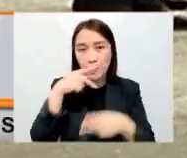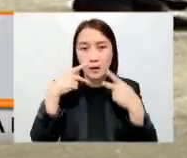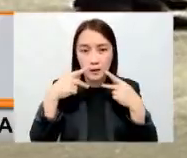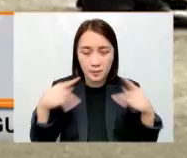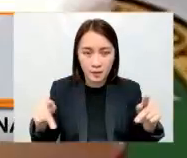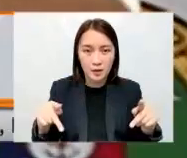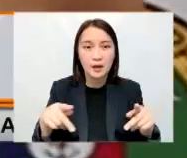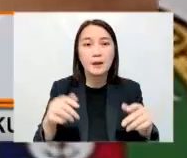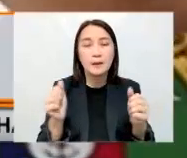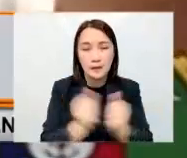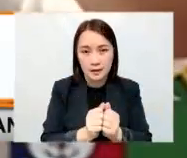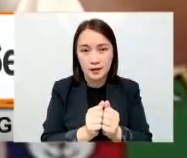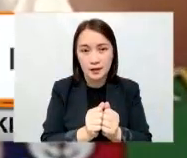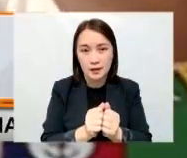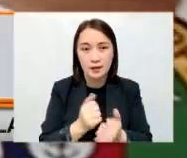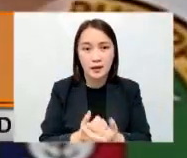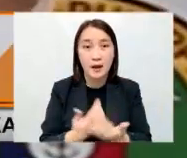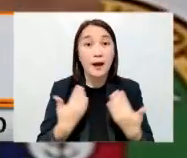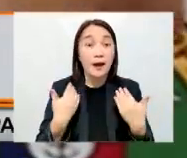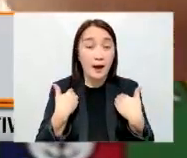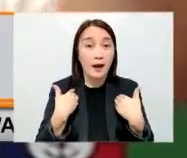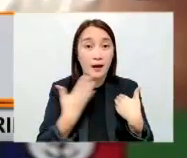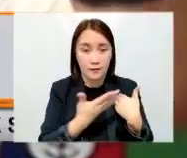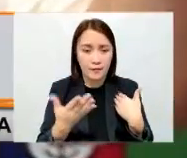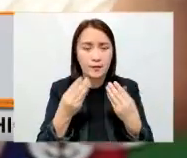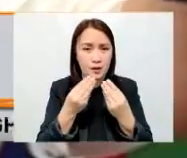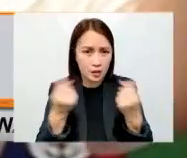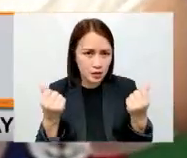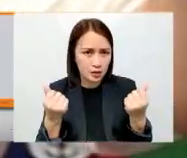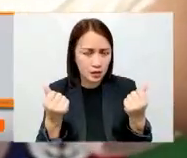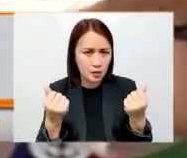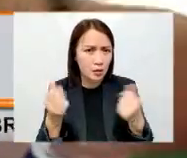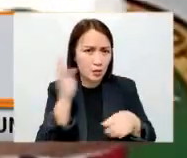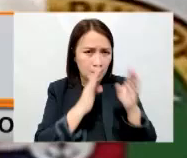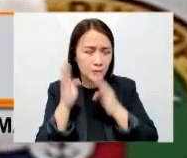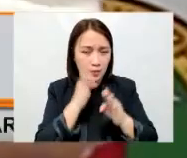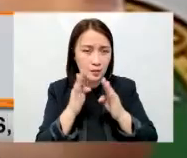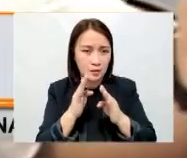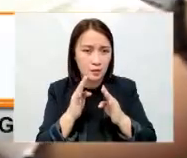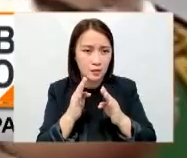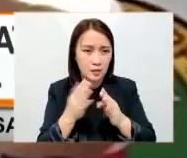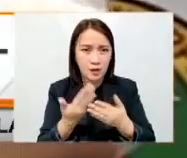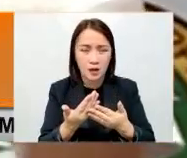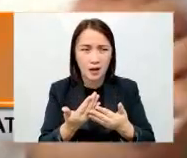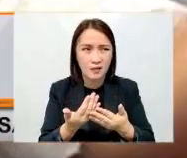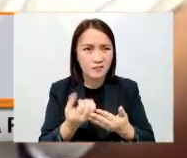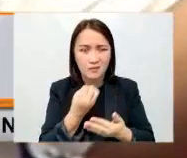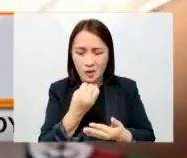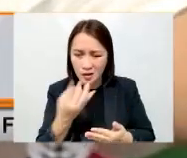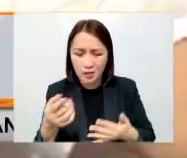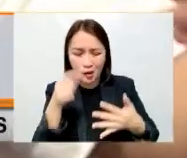that we can make them address na all these issues, not only the exam, but also yung sinasabi niya, life-work